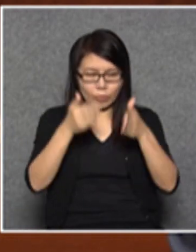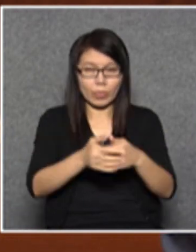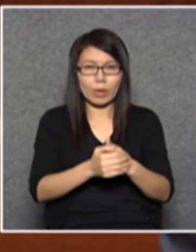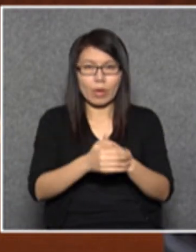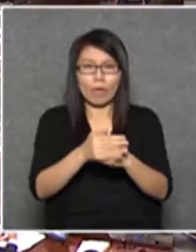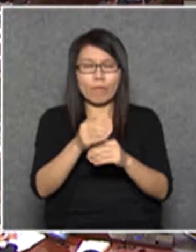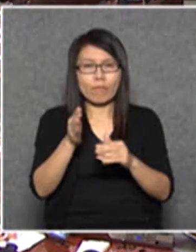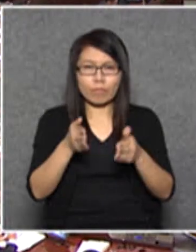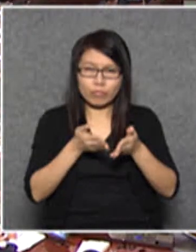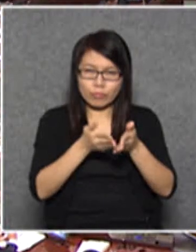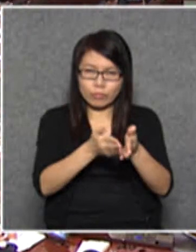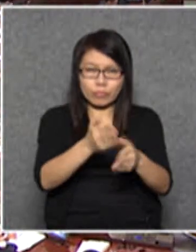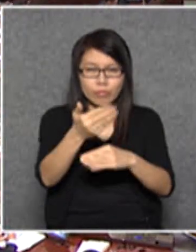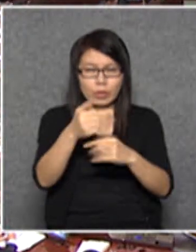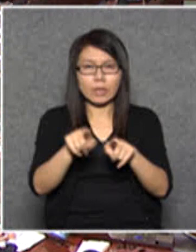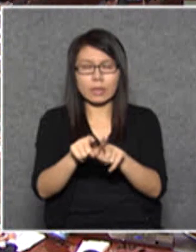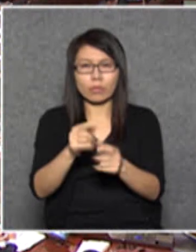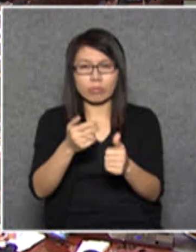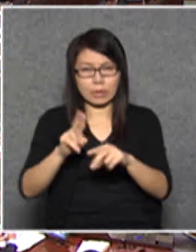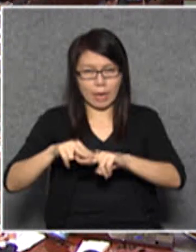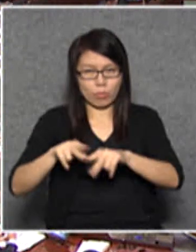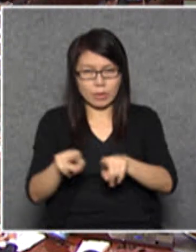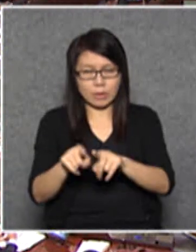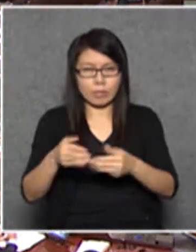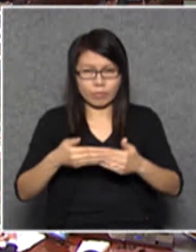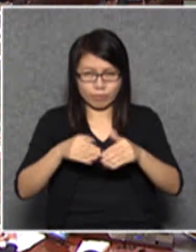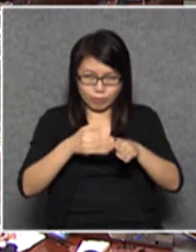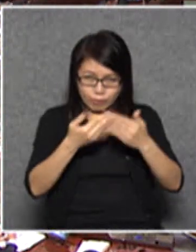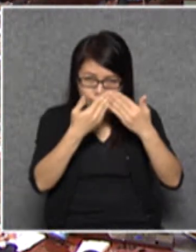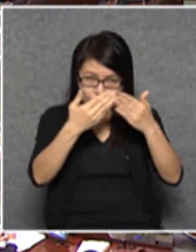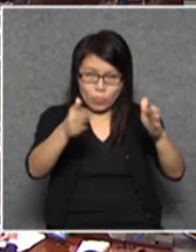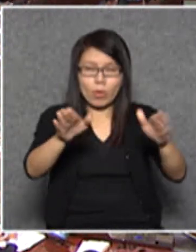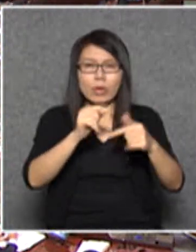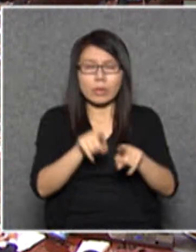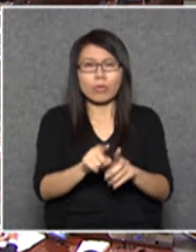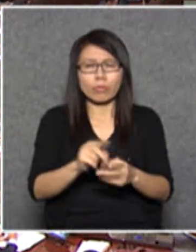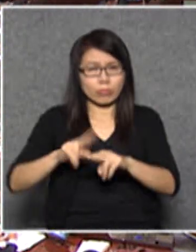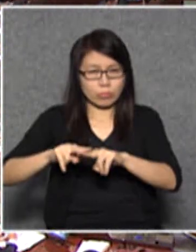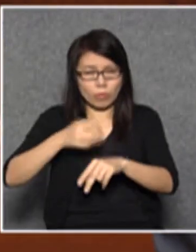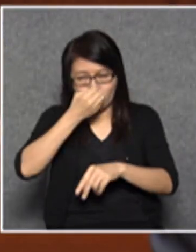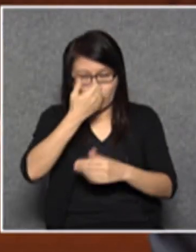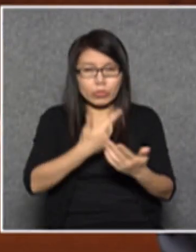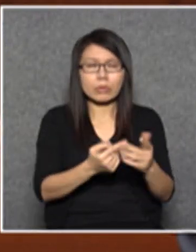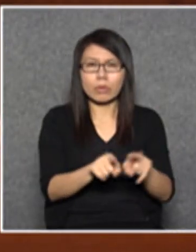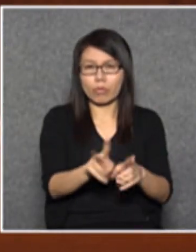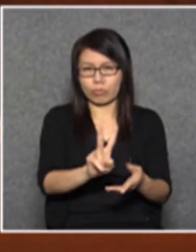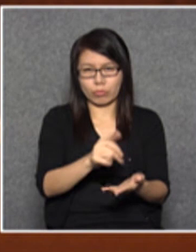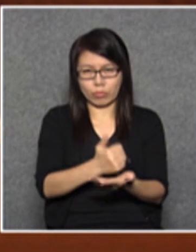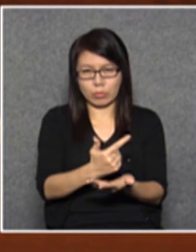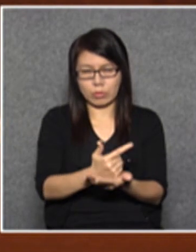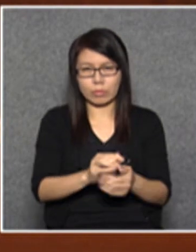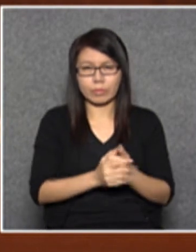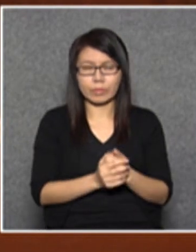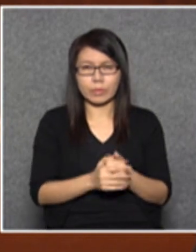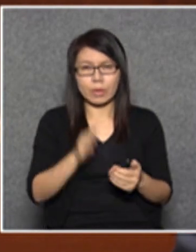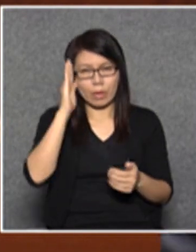海。同國家一齊走出去，呢個十分重要，對香港嚟講重要，對國家重要。我哋揚帆出海，但亦都希望咧社